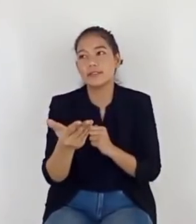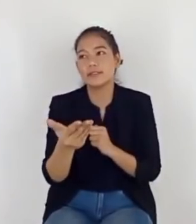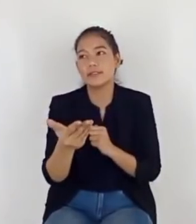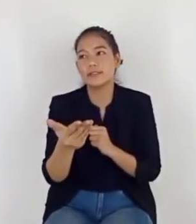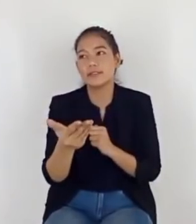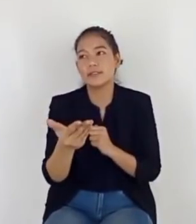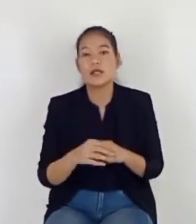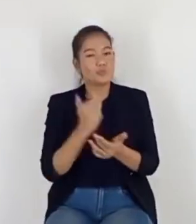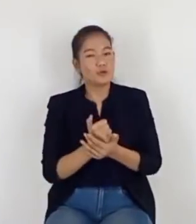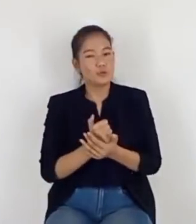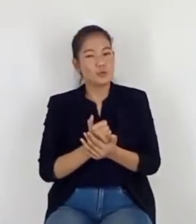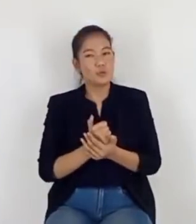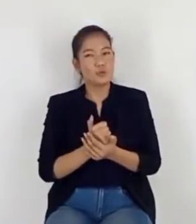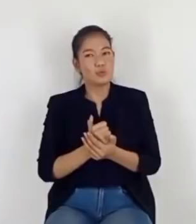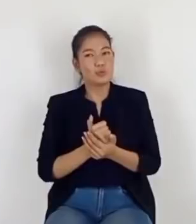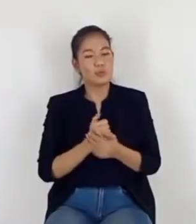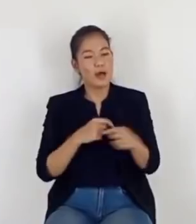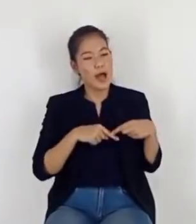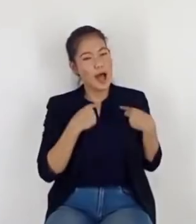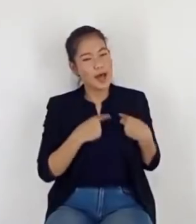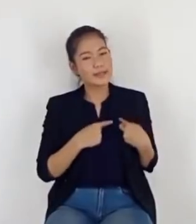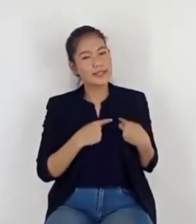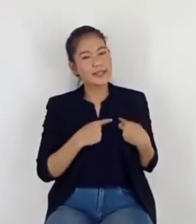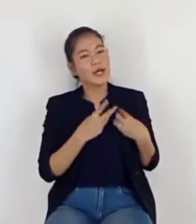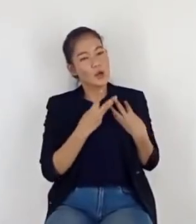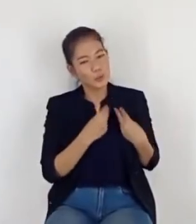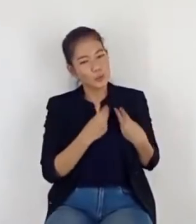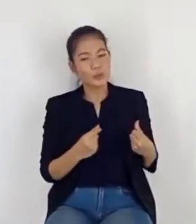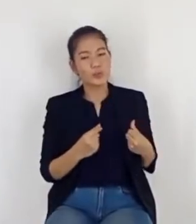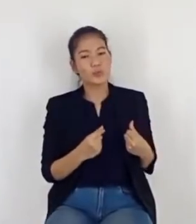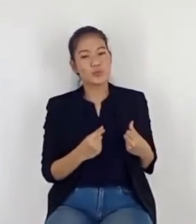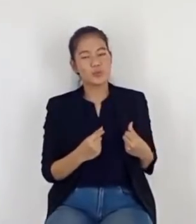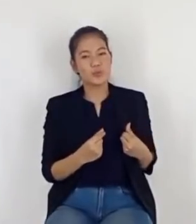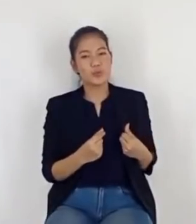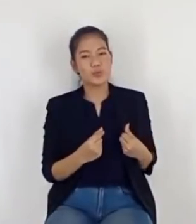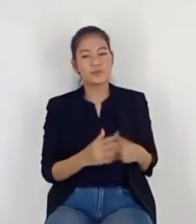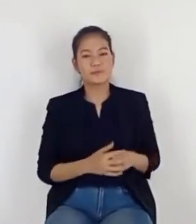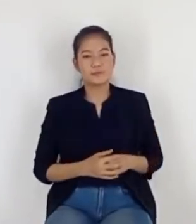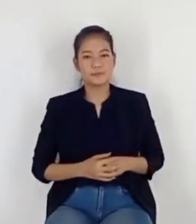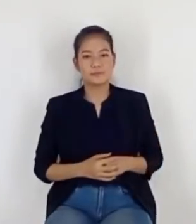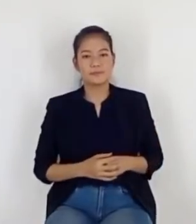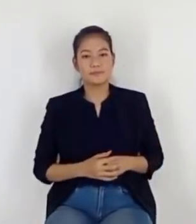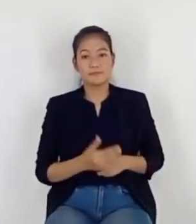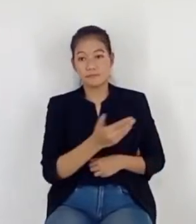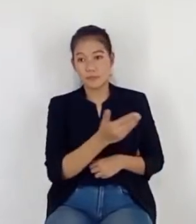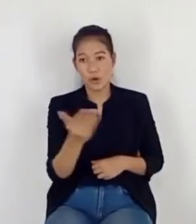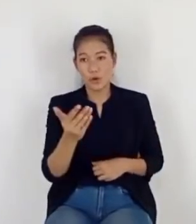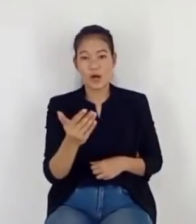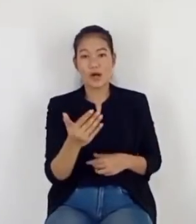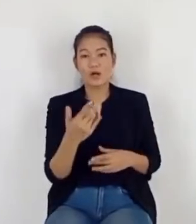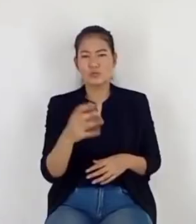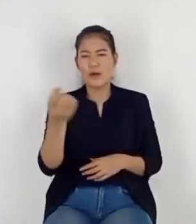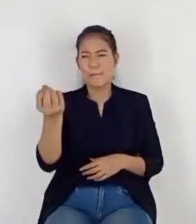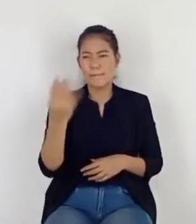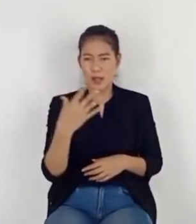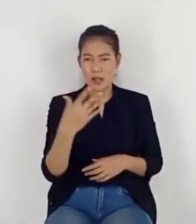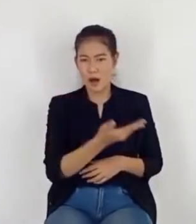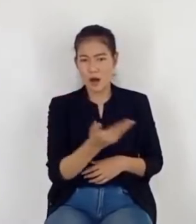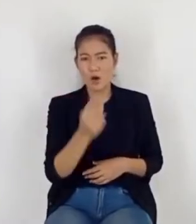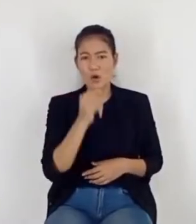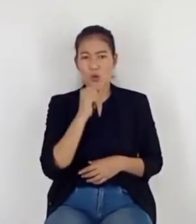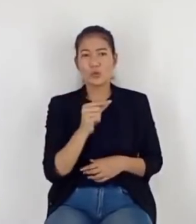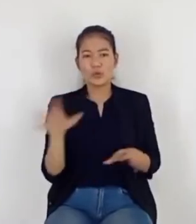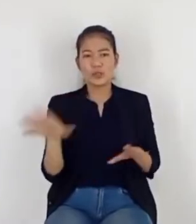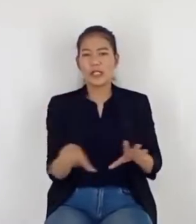dan tulus hati di hadapan Tuhan dan jemaatnya. Saudara-saudara telah menyatakan kesediaan saudara untuk